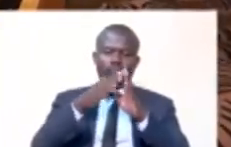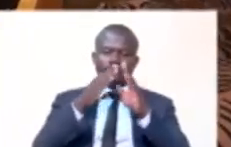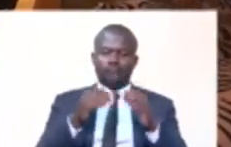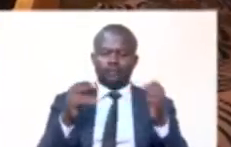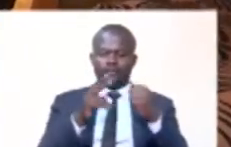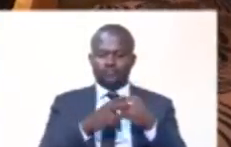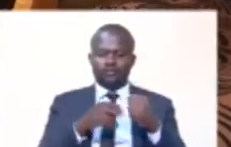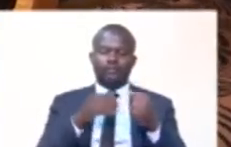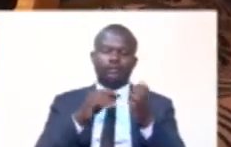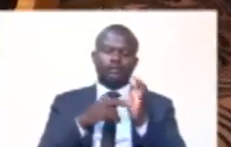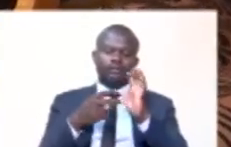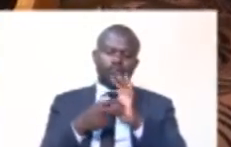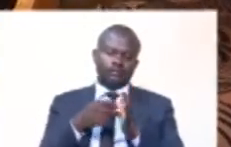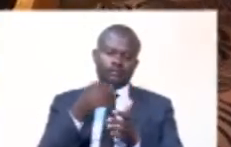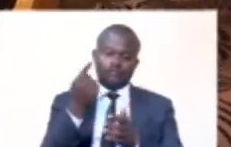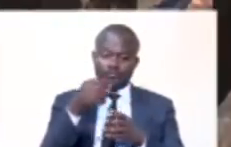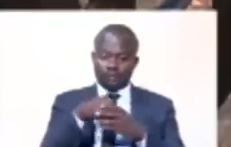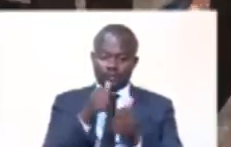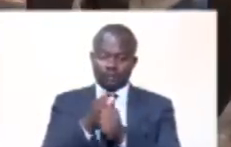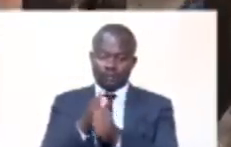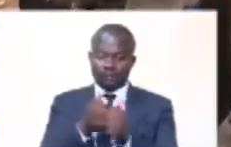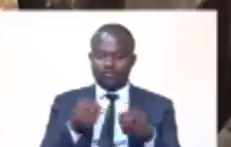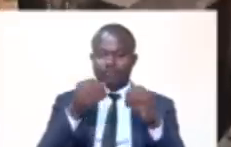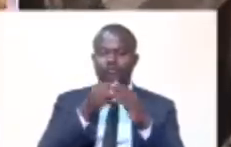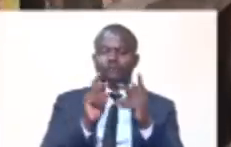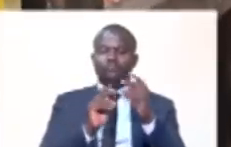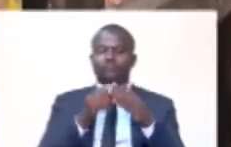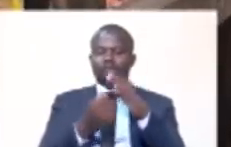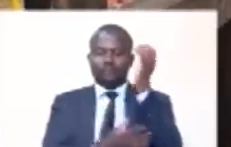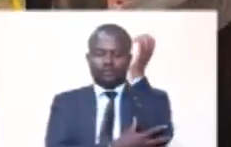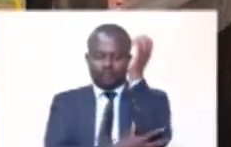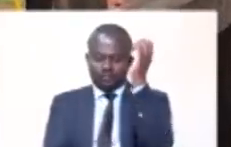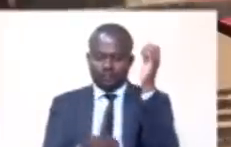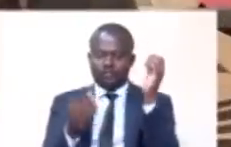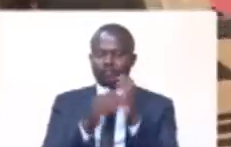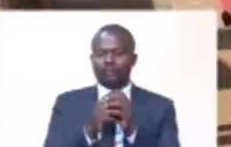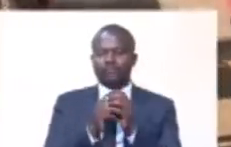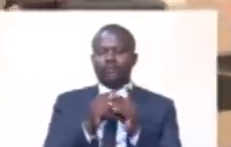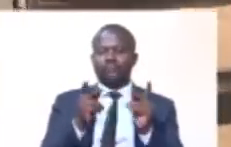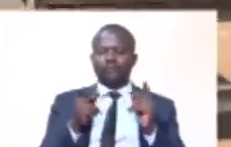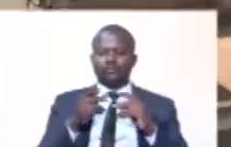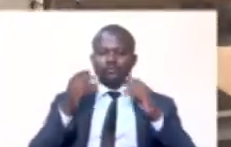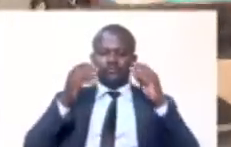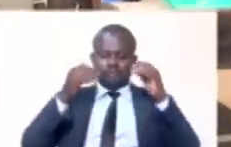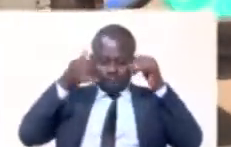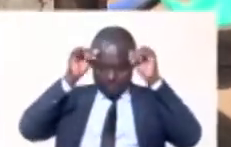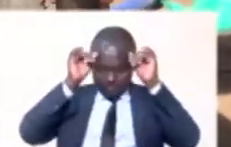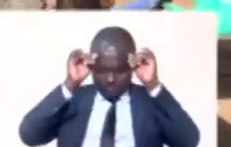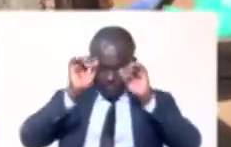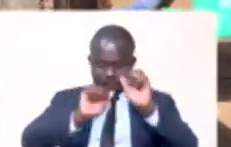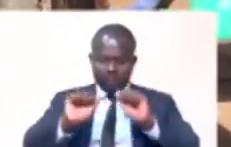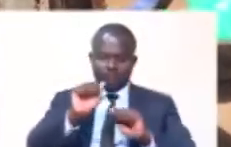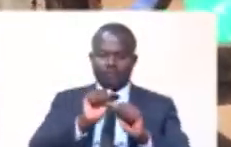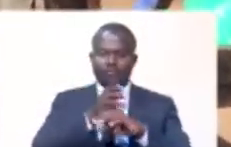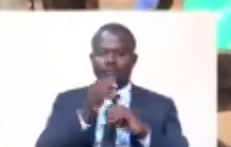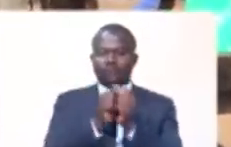7, ni ukuvuga imwe muri buri karere, zikaba zahawe abaturage batishoboye ubwogero bw'inka bugera kuri 13, ingo zigera